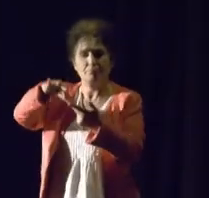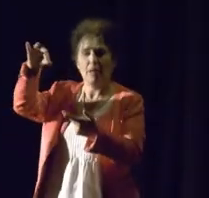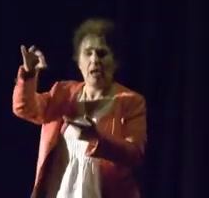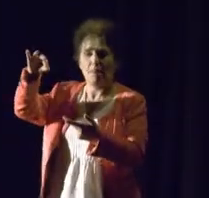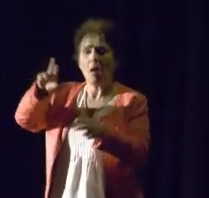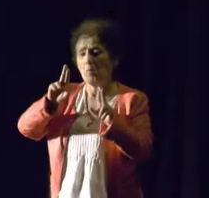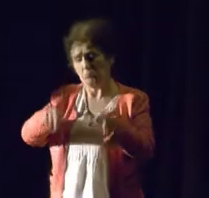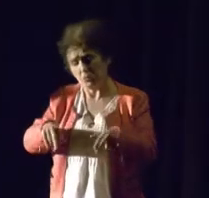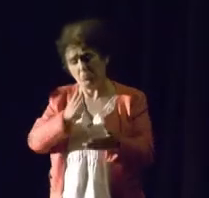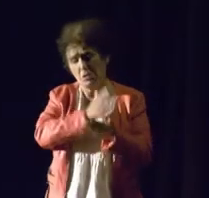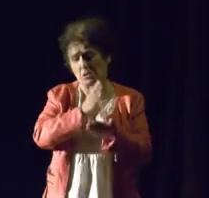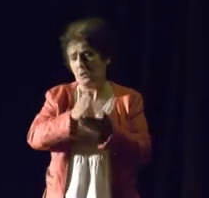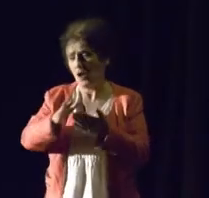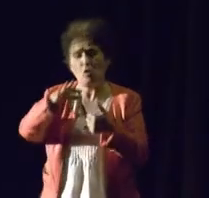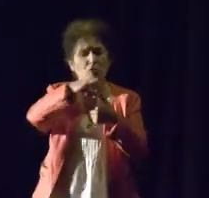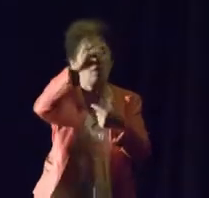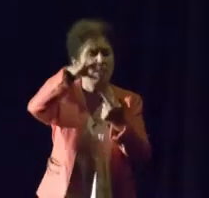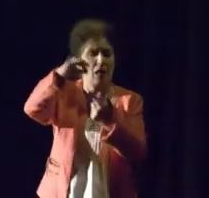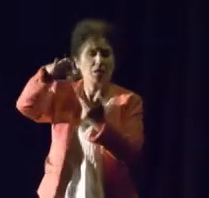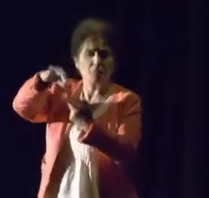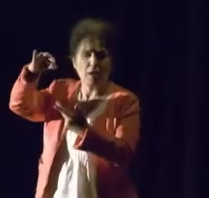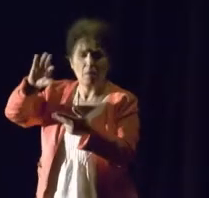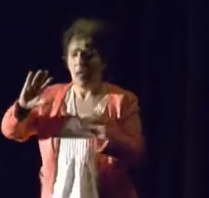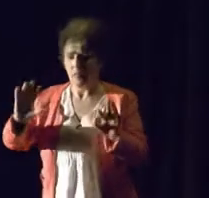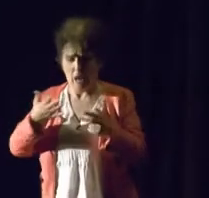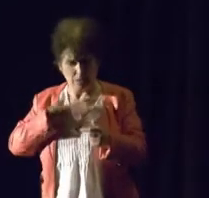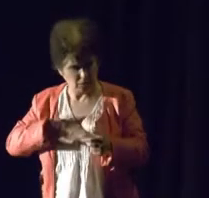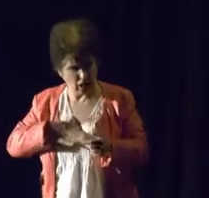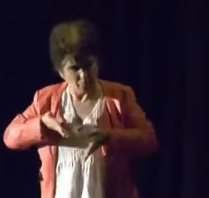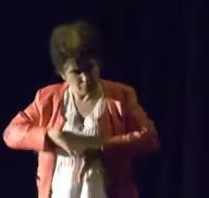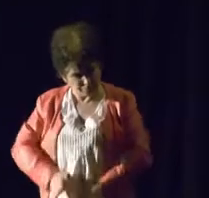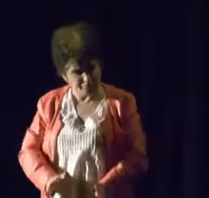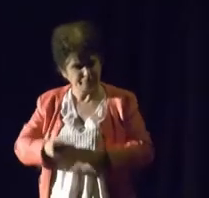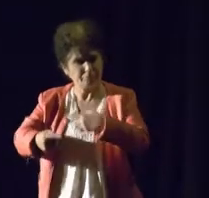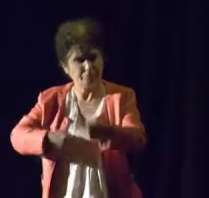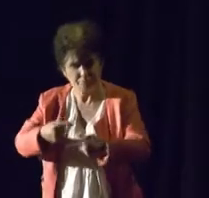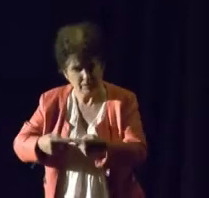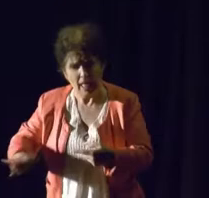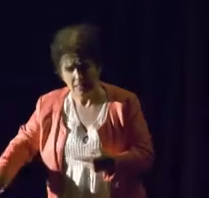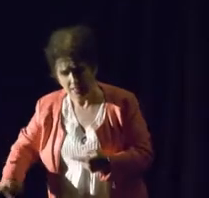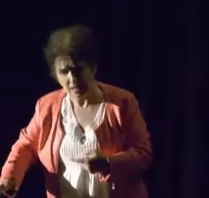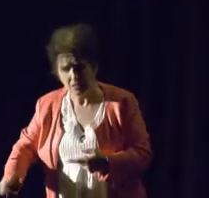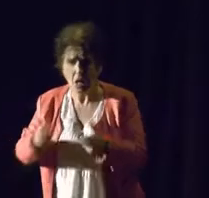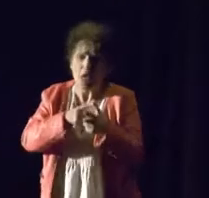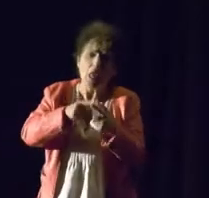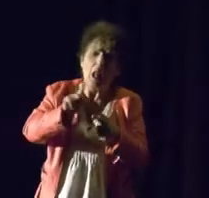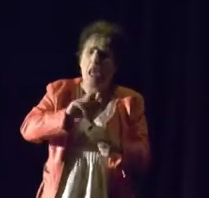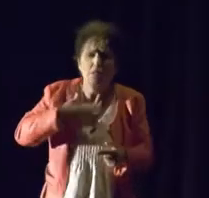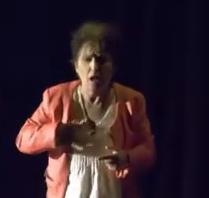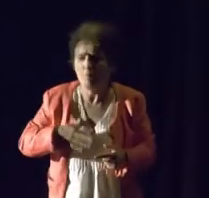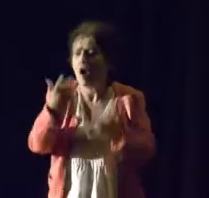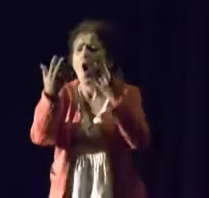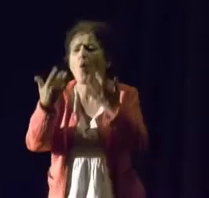Можеме секогаш да избереме дали сакаме да имаме потомство или не сакаме. Колку